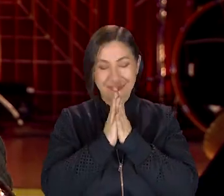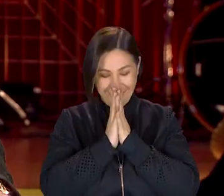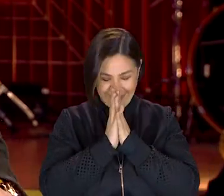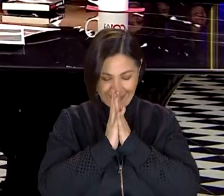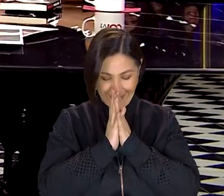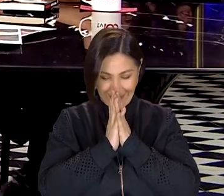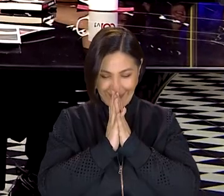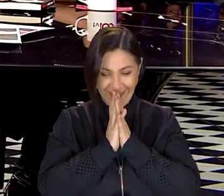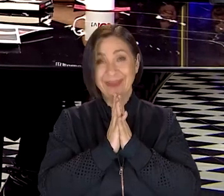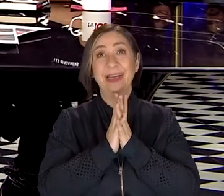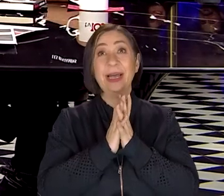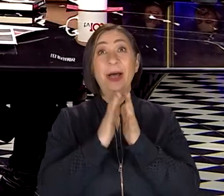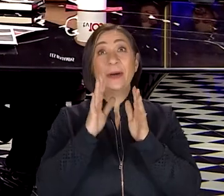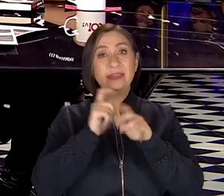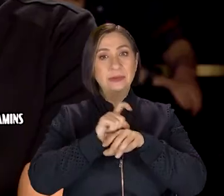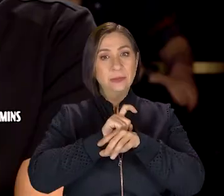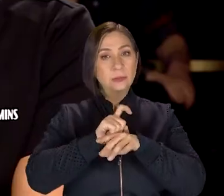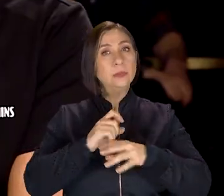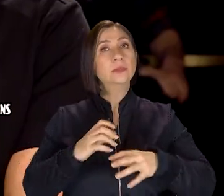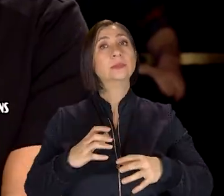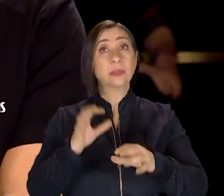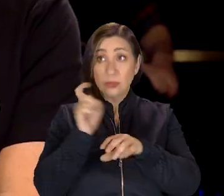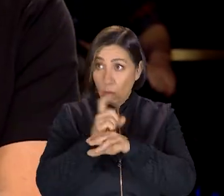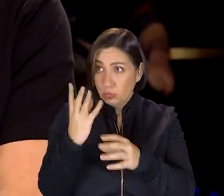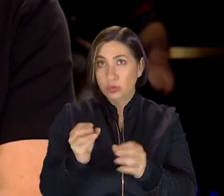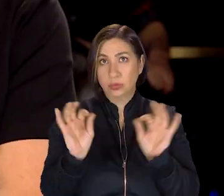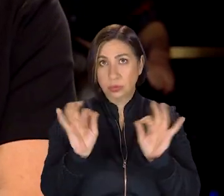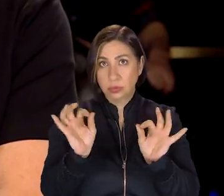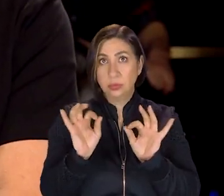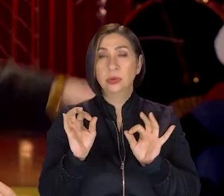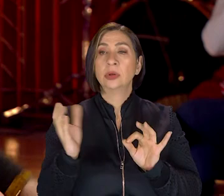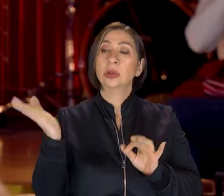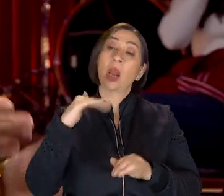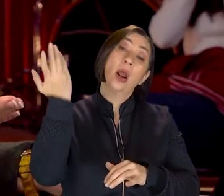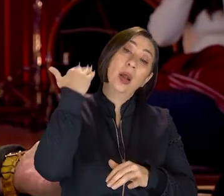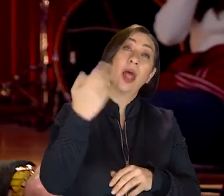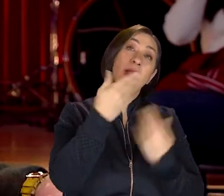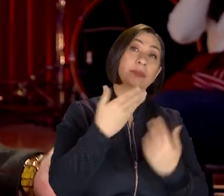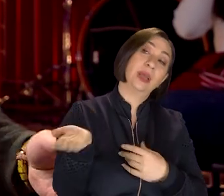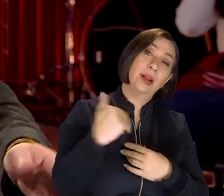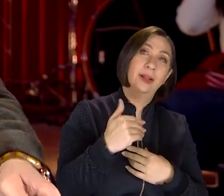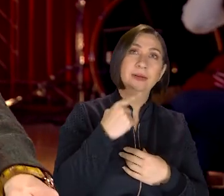Yani... Bak agresifleştirir. Agresif olmuş. Agresifleştirir. Gel arkaya anlatayım.